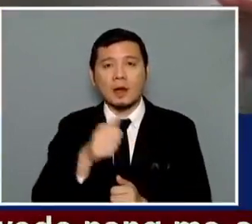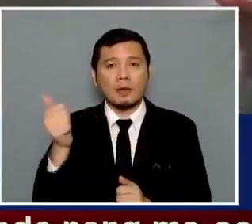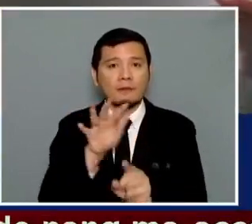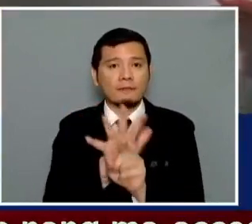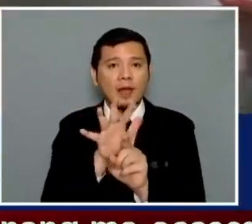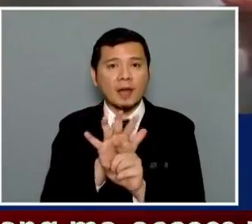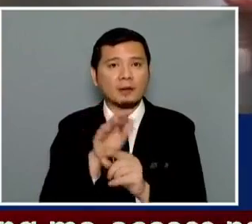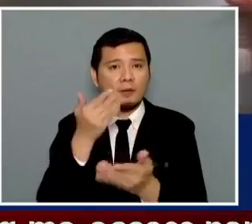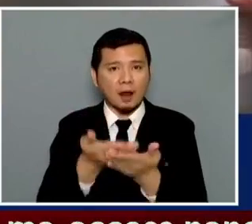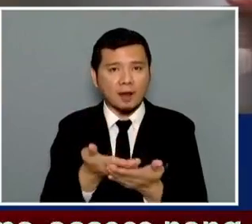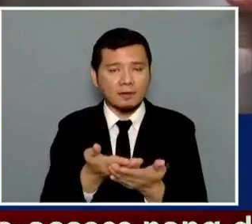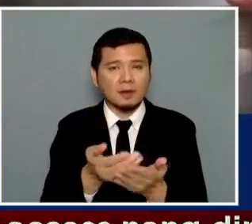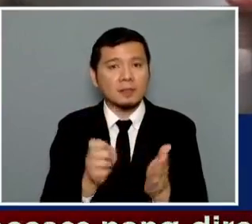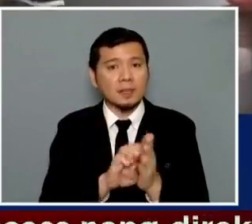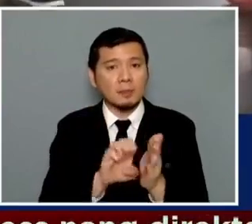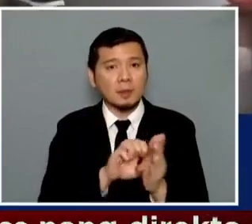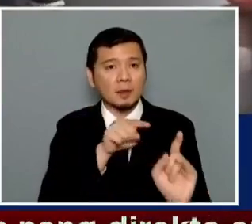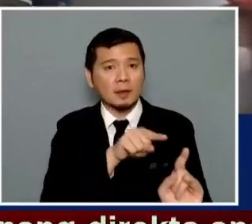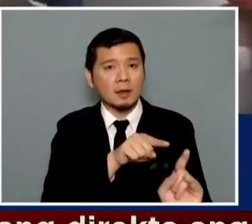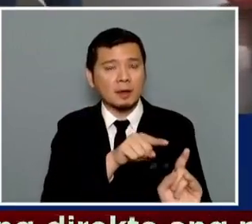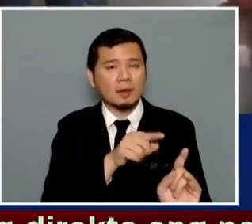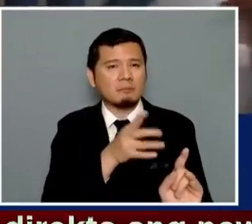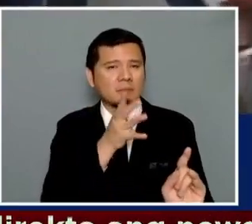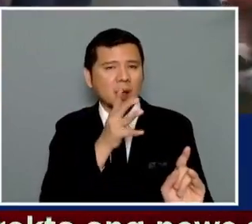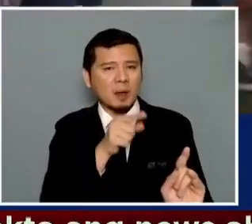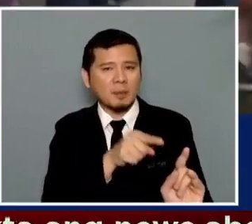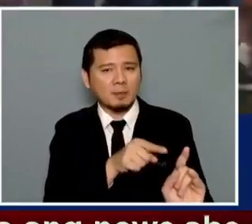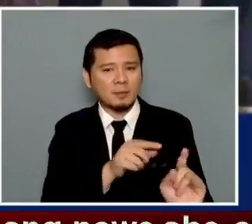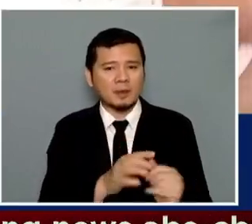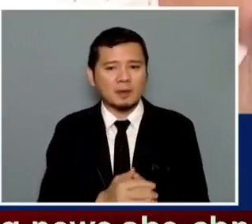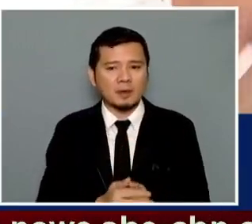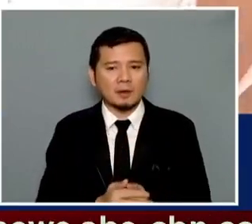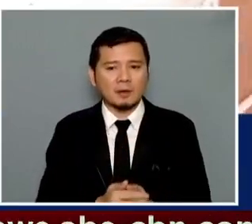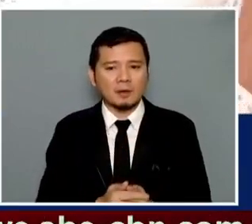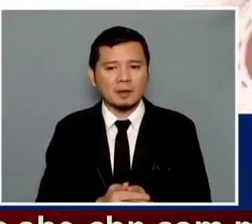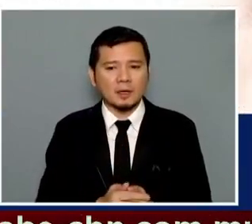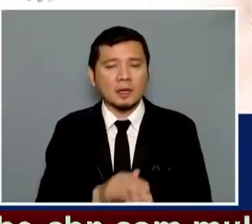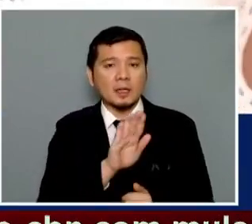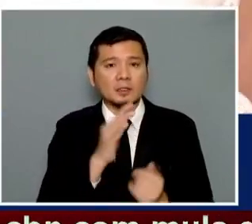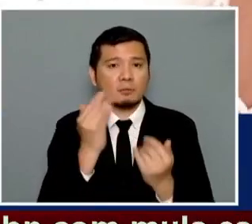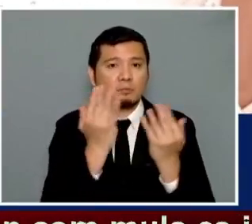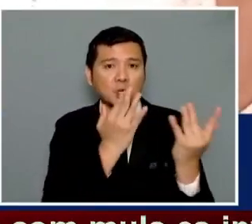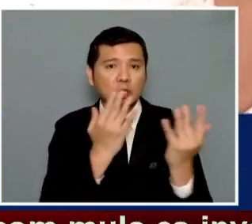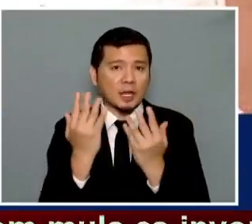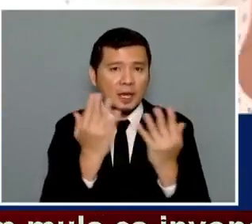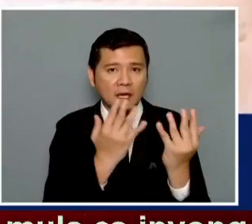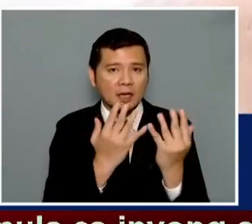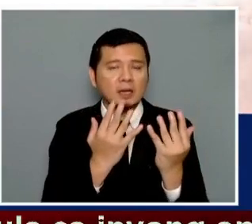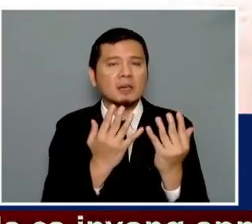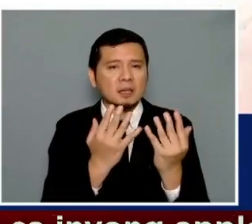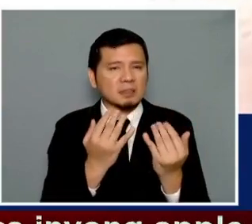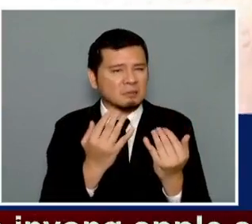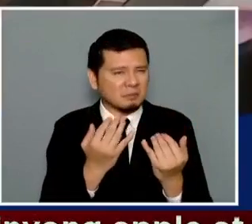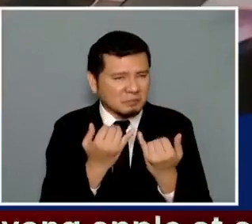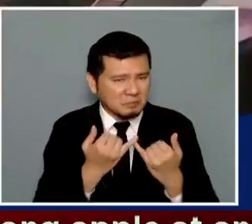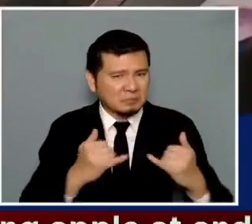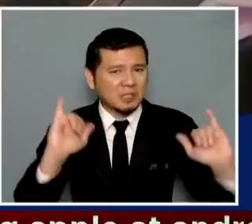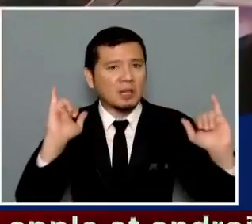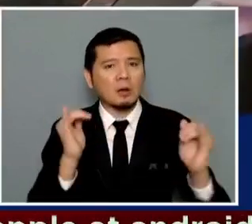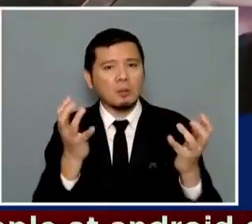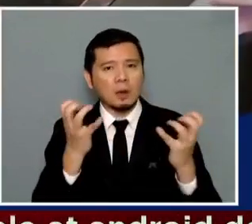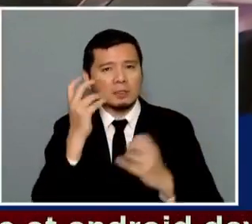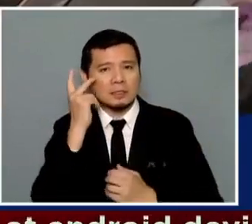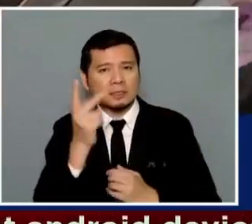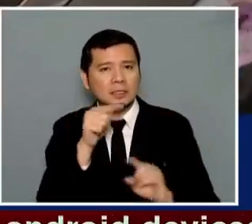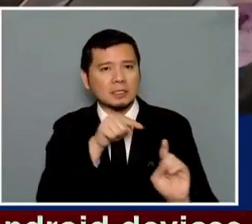Nanay Perla na kahit ipinagdiriwang ang kanyang 72 kaarawan, ay hindi pinalagpas ang pagkakataong makita ang